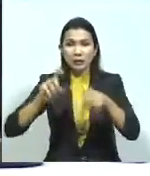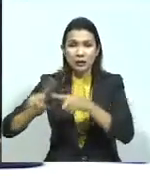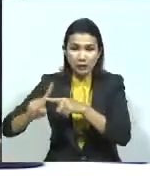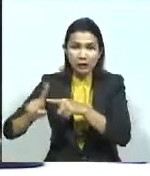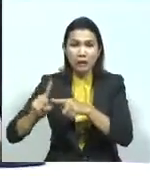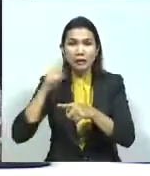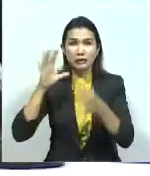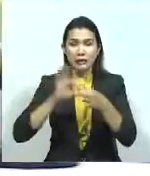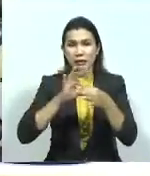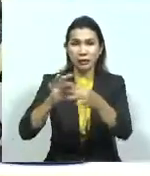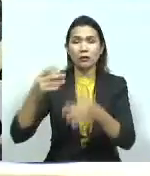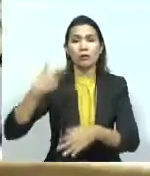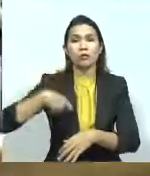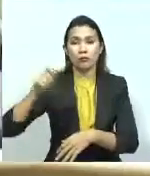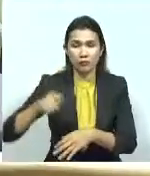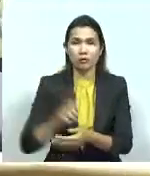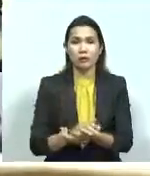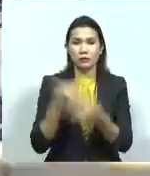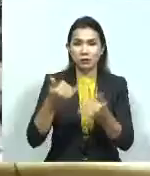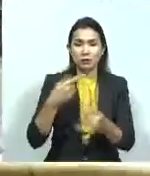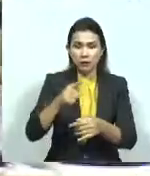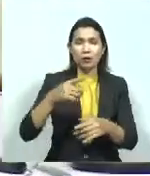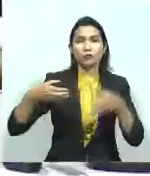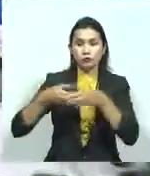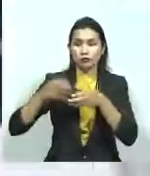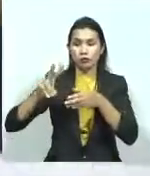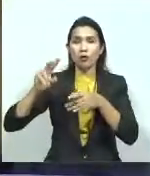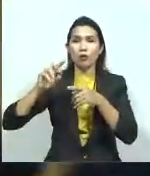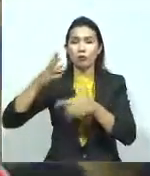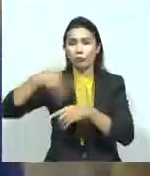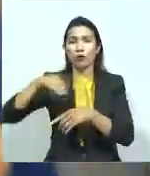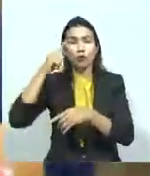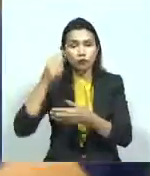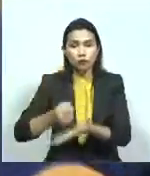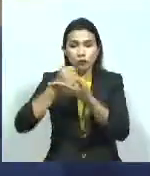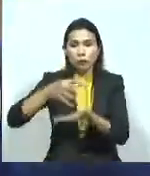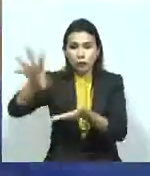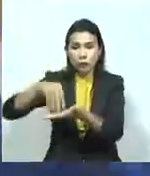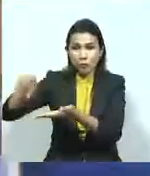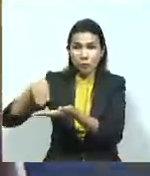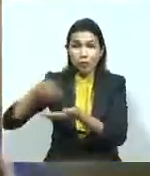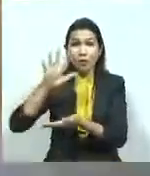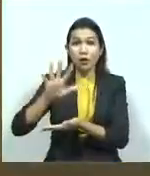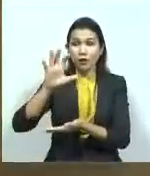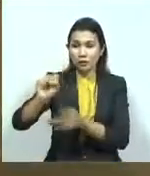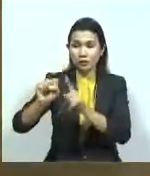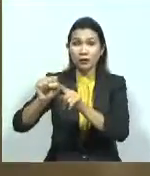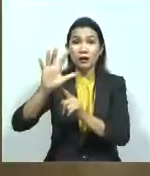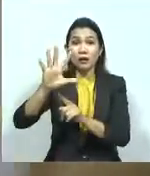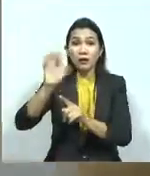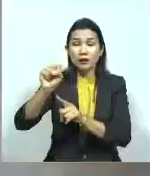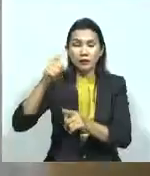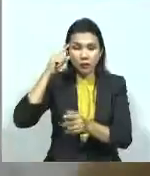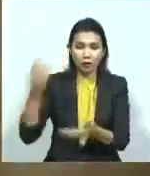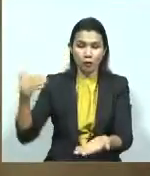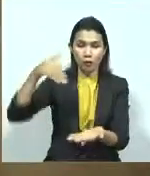ยรวบรวมเงินจำนวน 500,000 บาทนะครับเงินจำนวนนี้เนี่ยขออนุญาตตั้งเป็นกองทุนนะฮะเพื่อมอบ